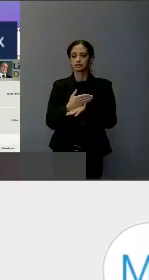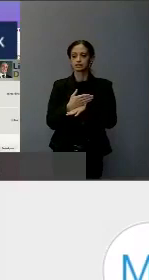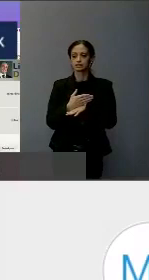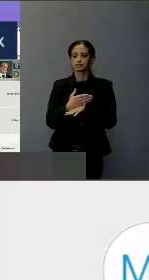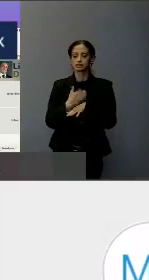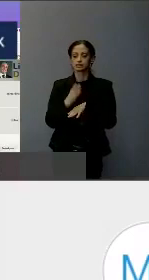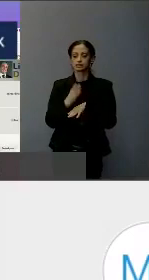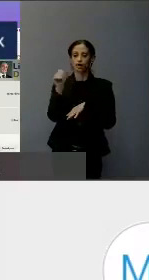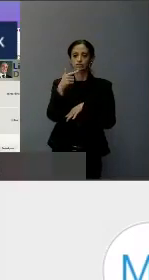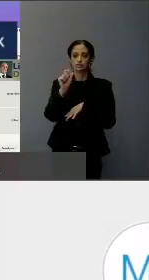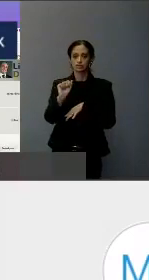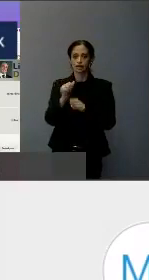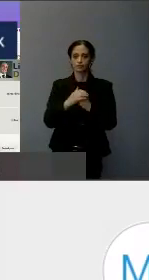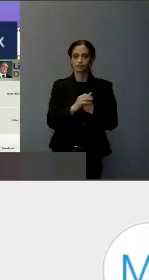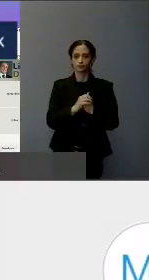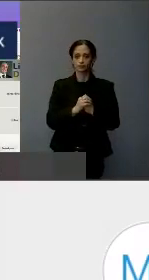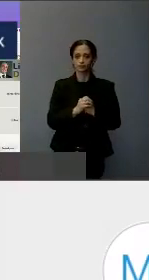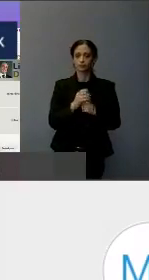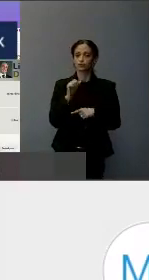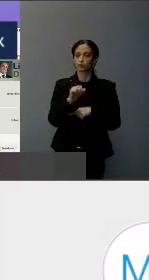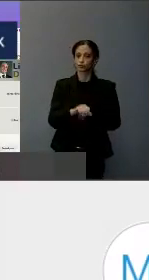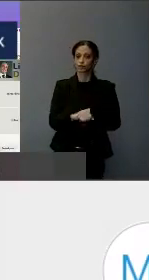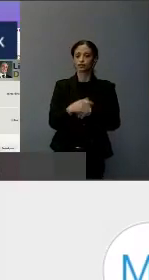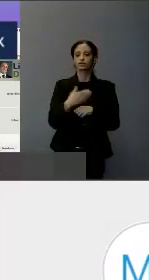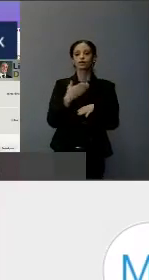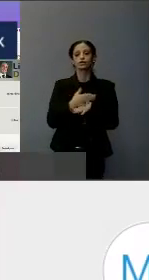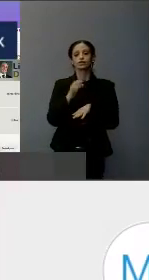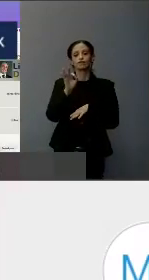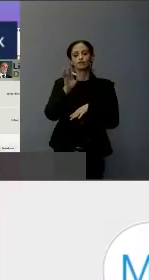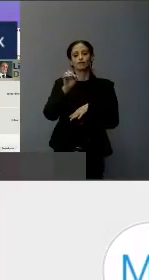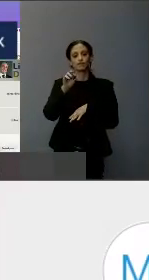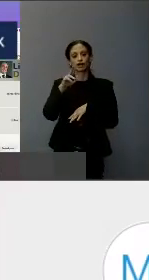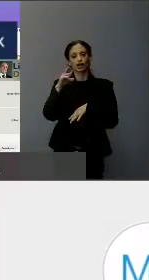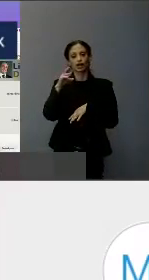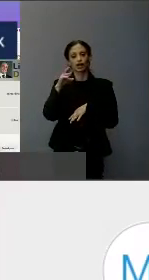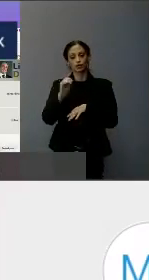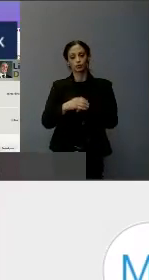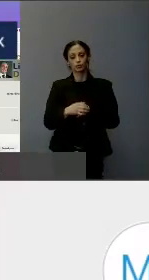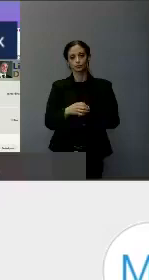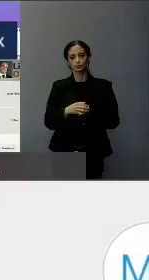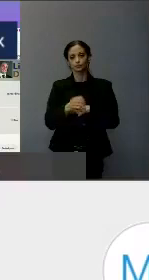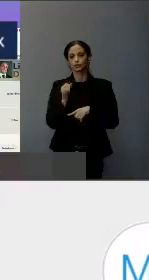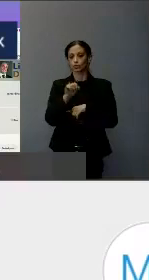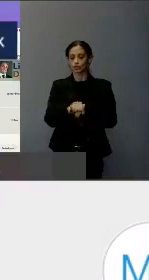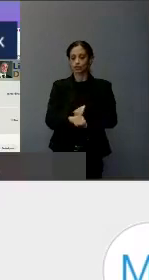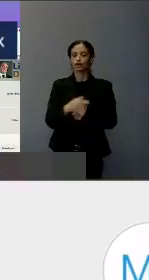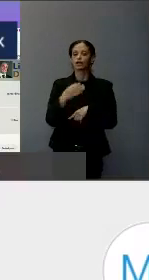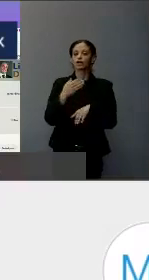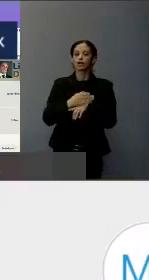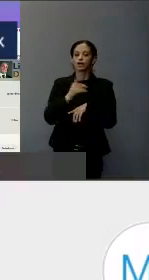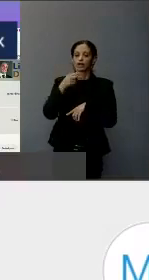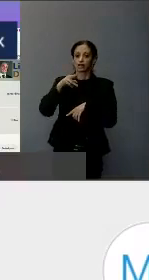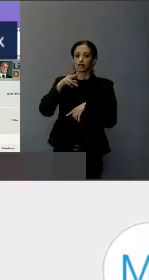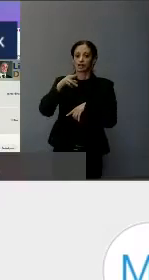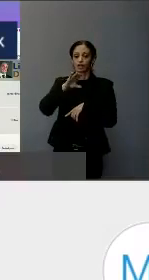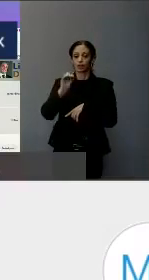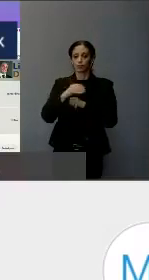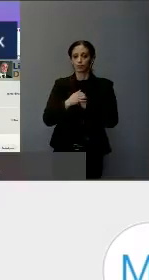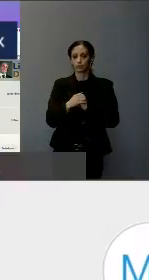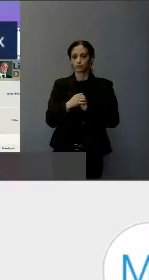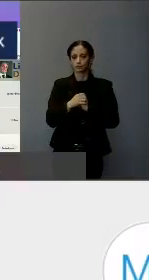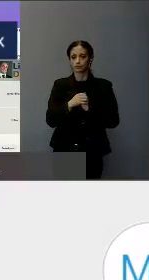consigliere costa il re ferrero aria consigliere grillo